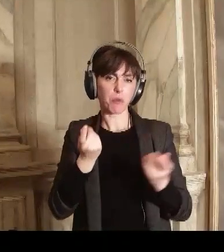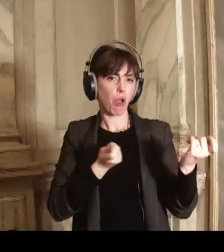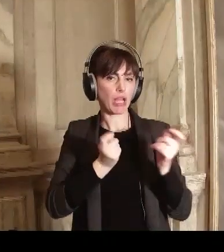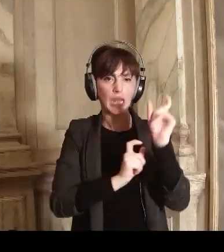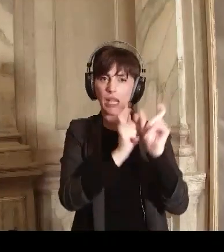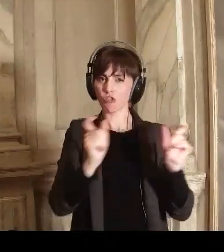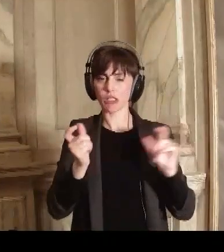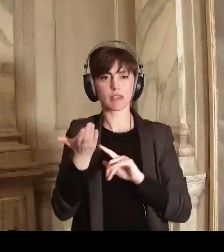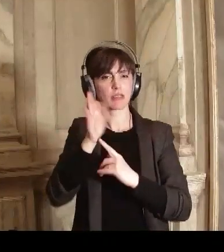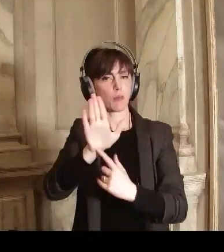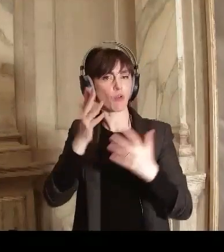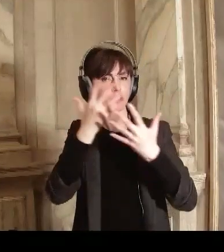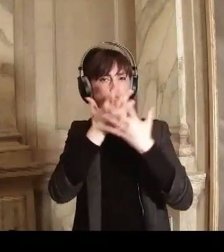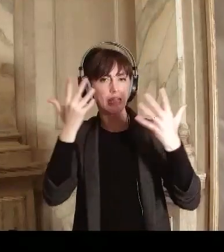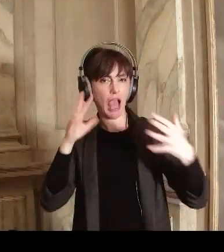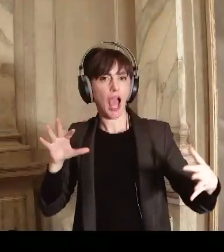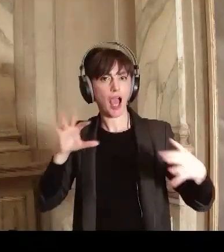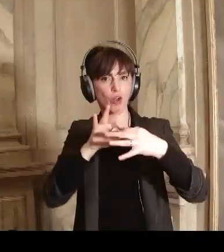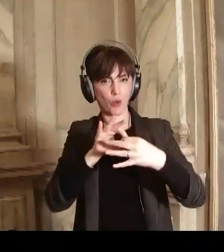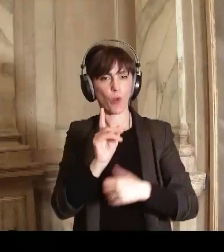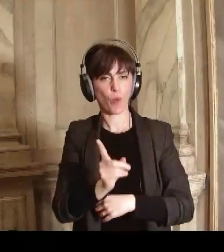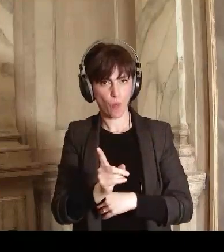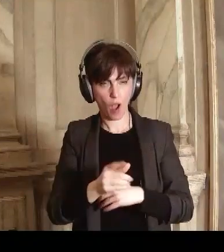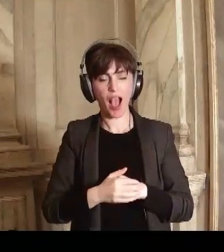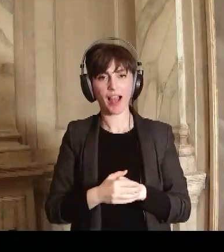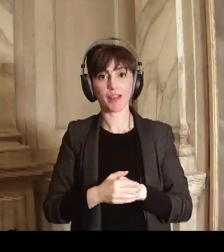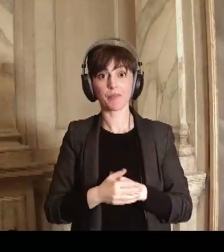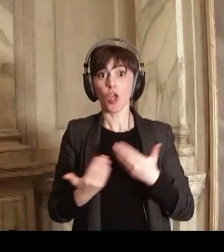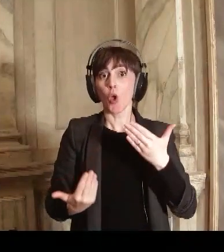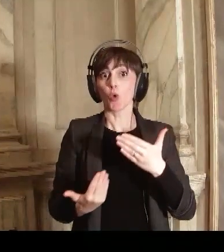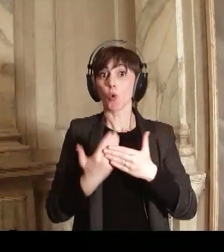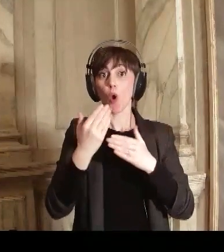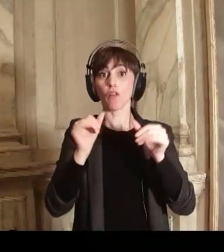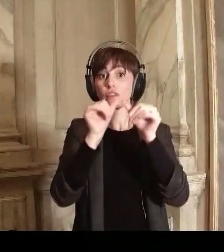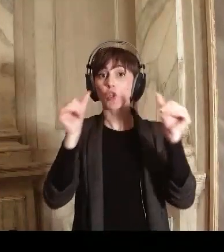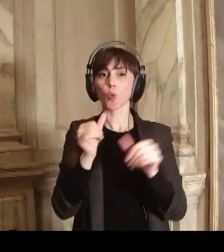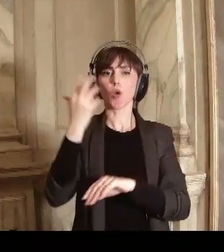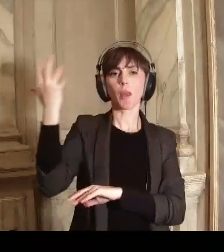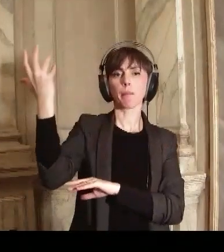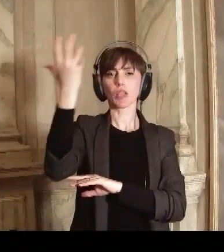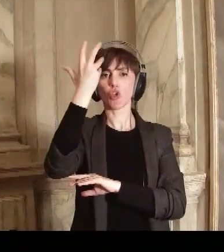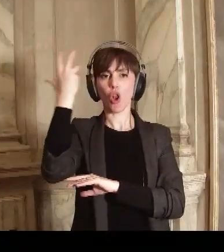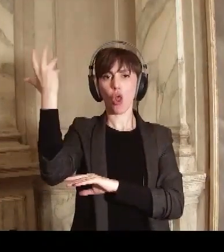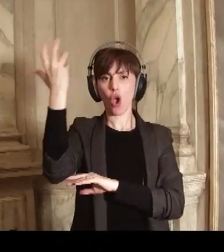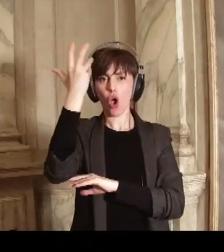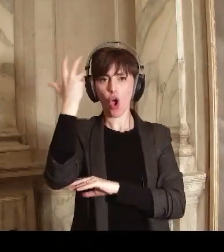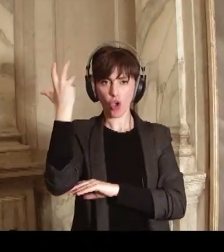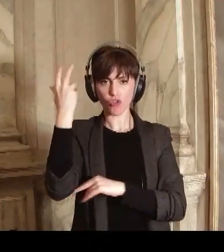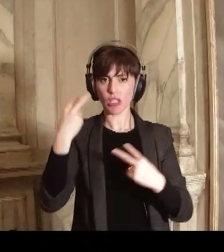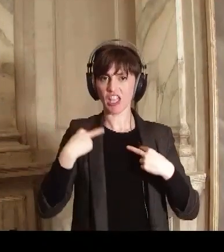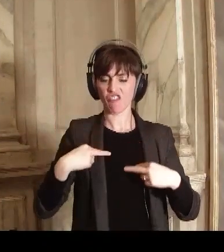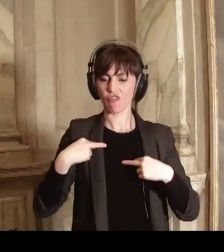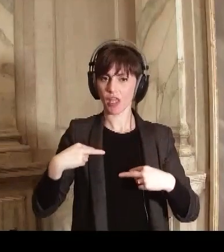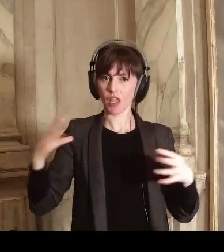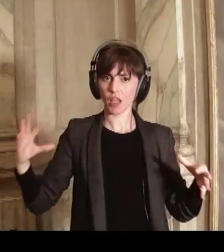creature mitologiche sono quelle che hanno fatto della loro esistenza un incantesimo, che sono passate attraverso i colpi della vita e che attraverso la